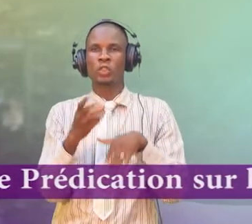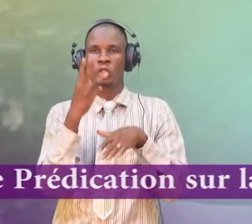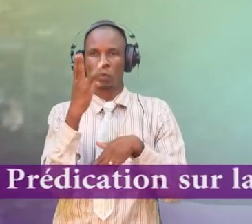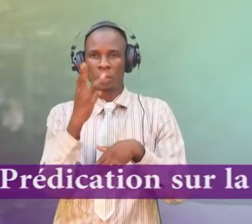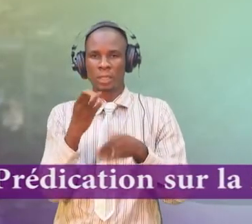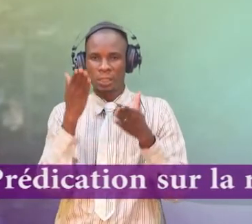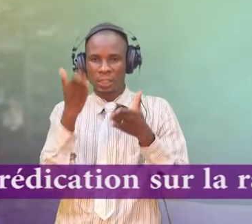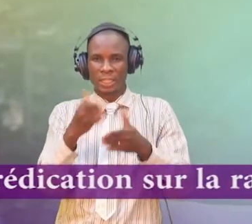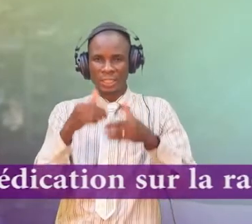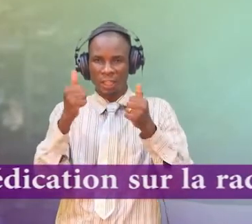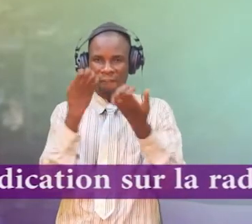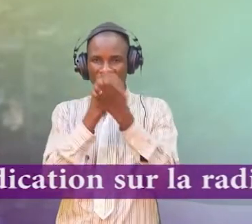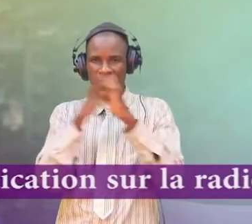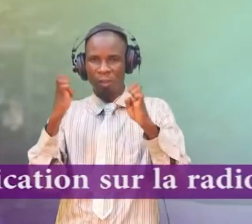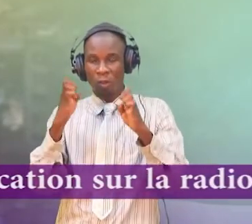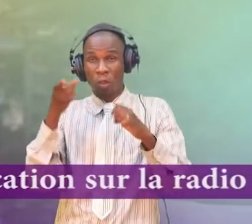na kobikisama.